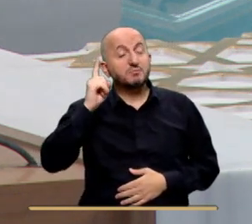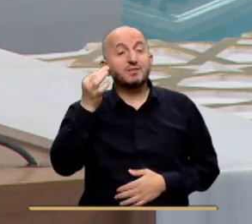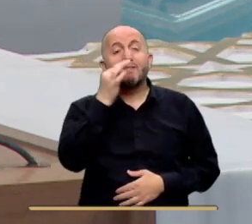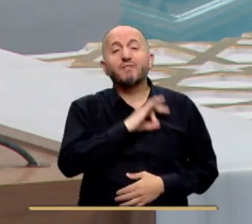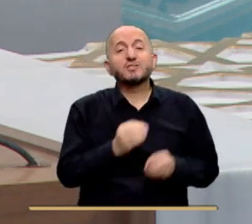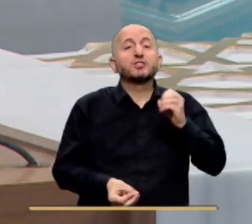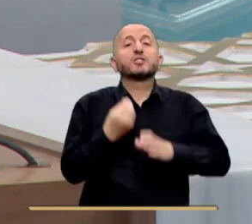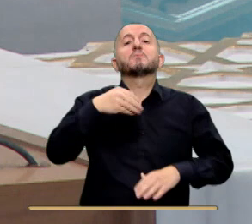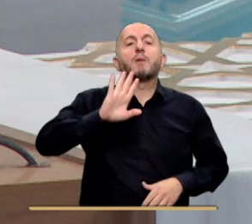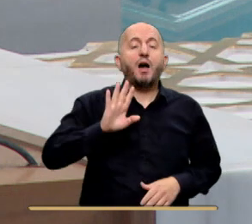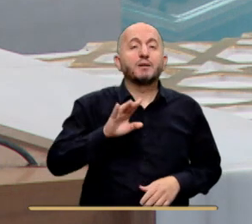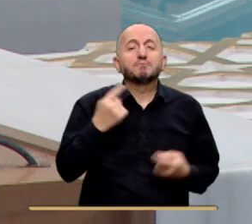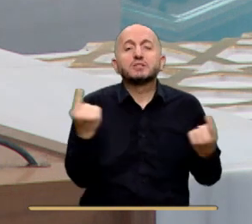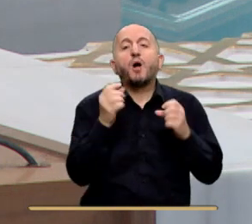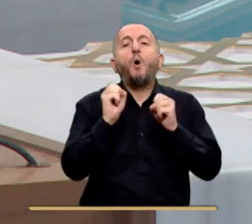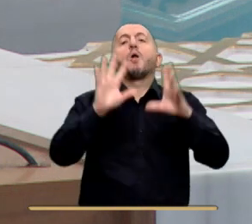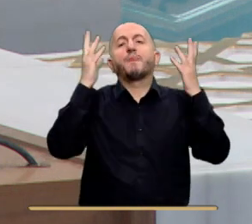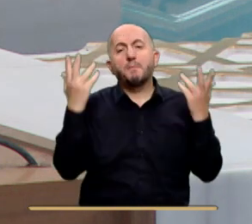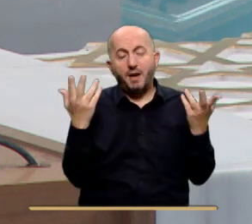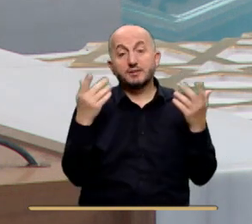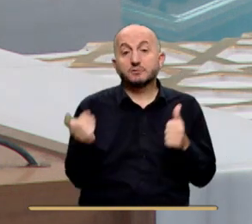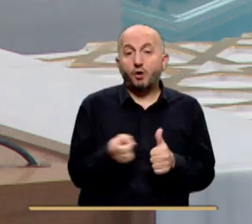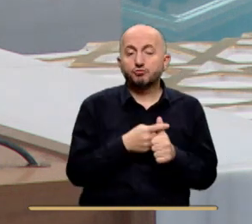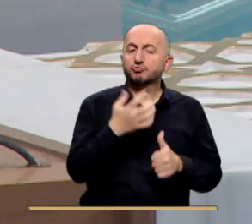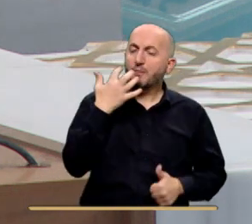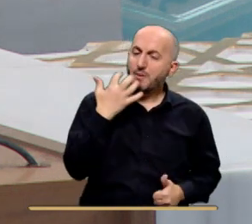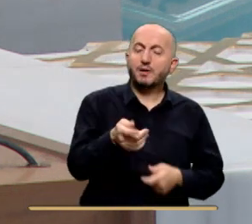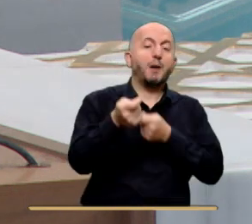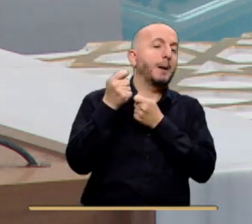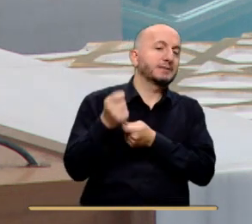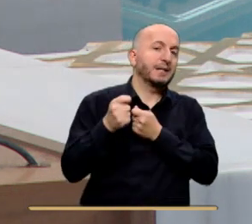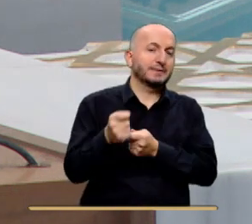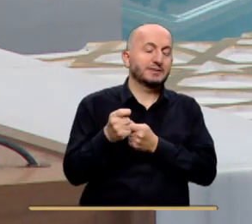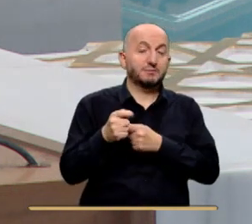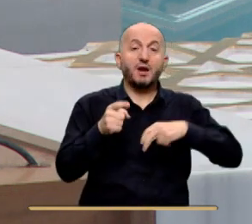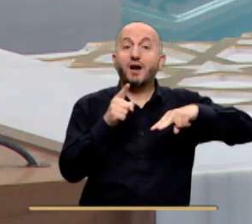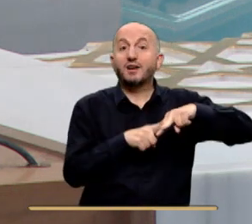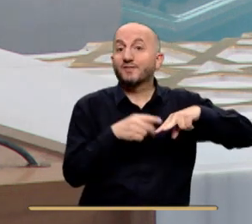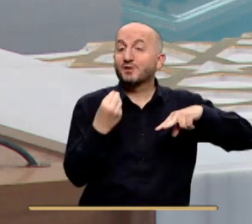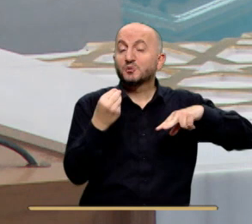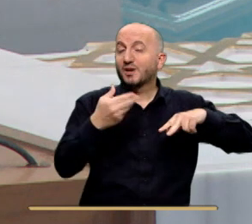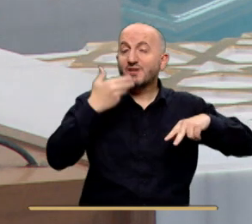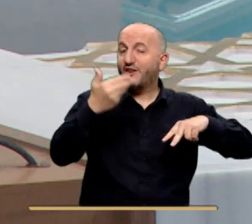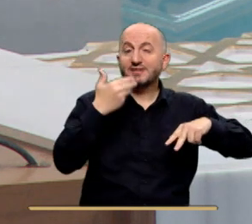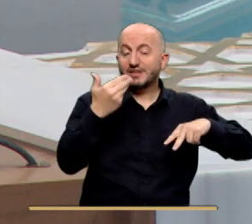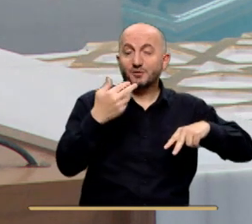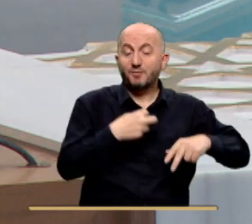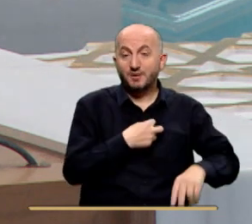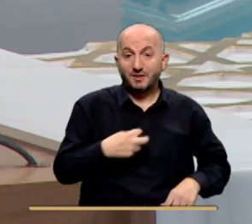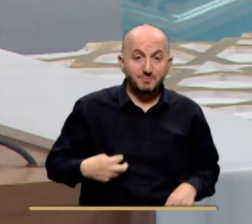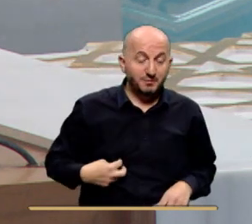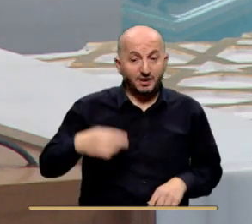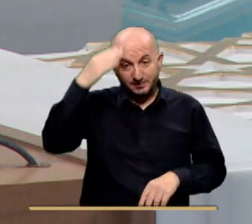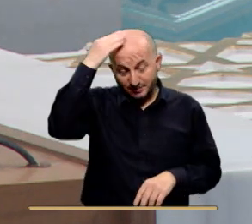hayır çıkmaz. Ona bir şey öğretemez. Önce merhamet eğitimi. Akif ne güzel ifade ediyor ki Peygamberimiz Hazreti